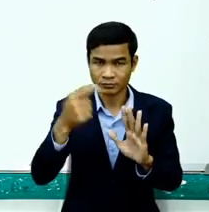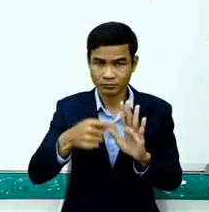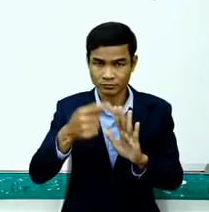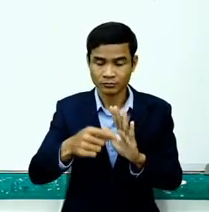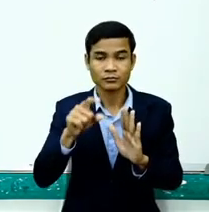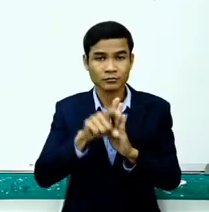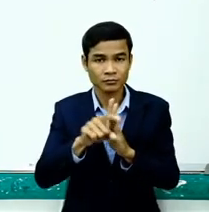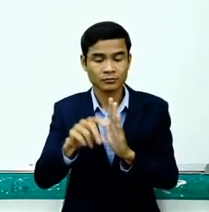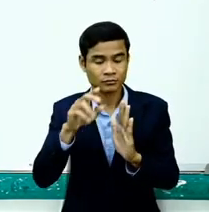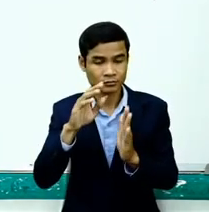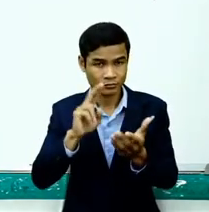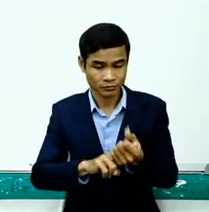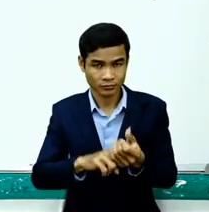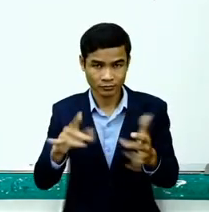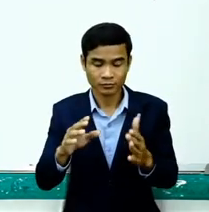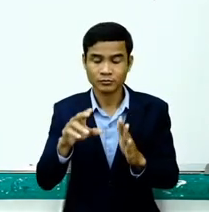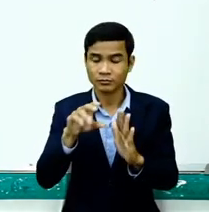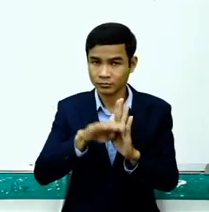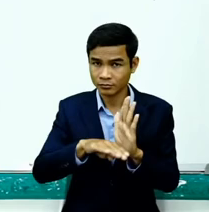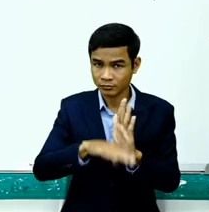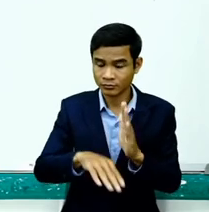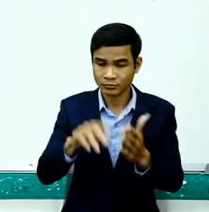rin ne